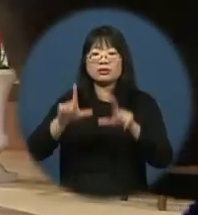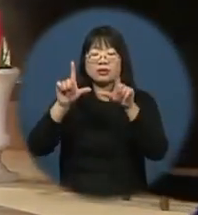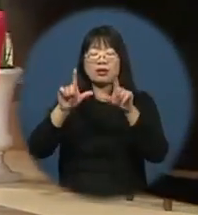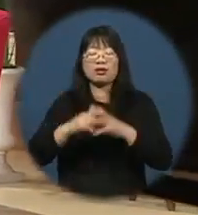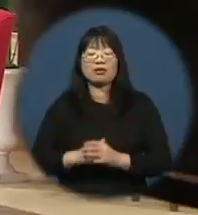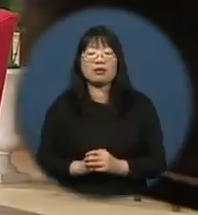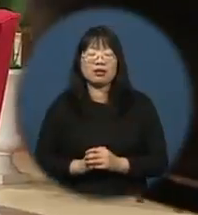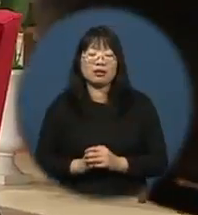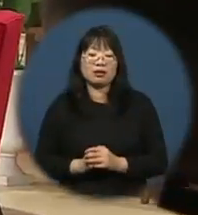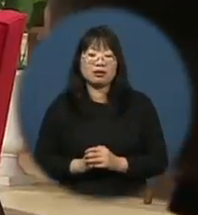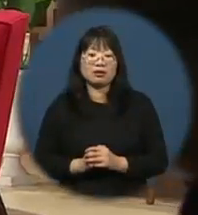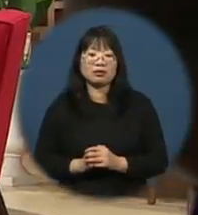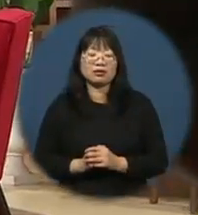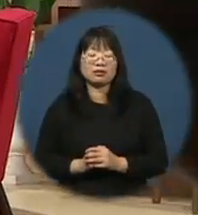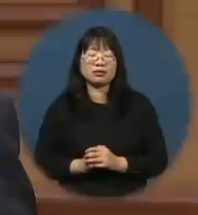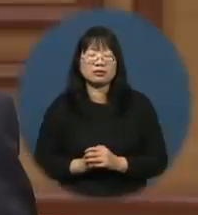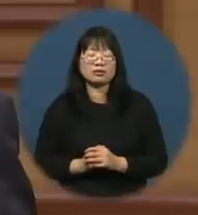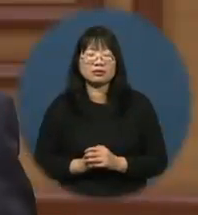2035년이